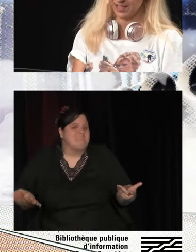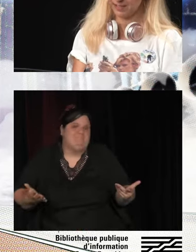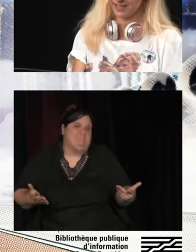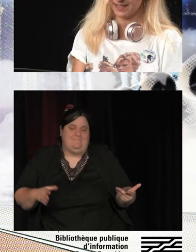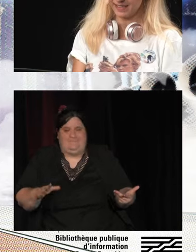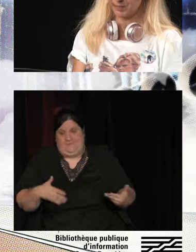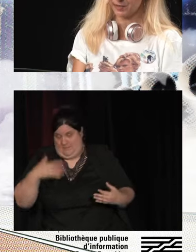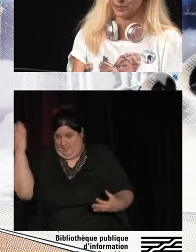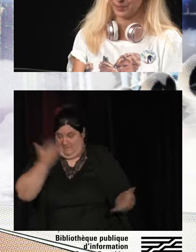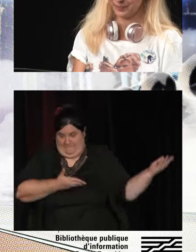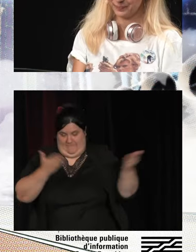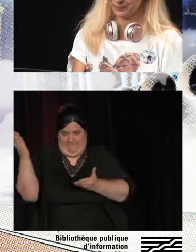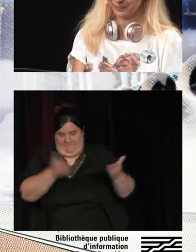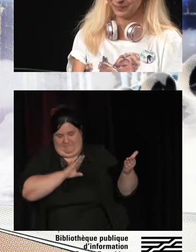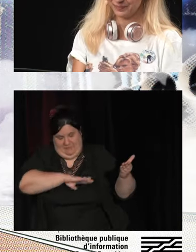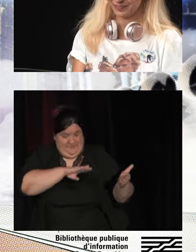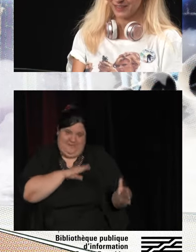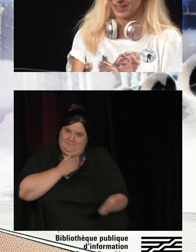survivait face à l'adversité, hein, manifestement.